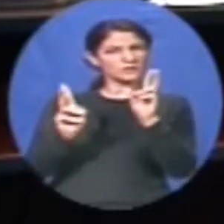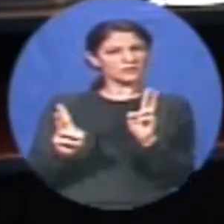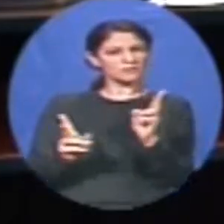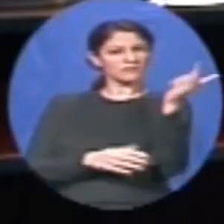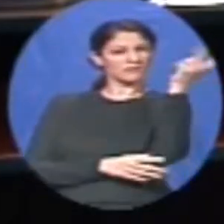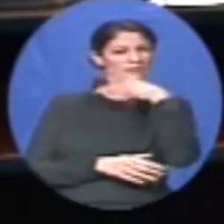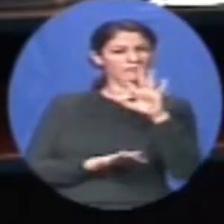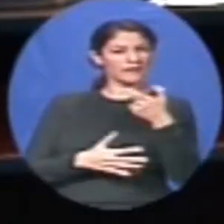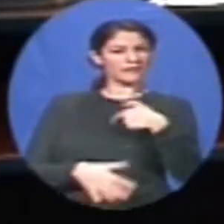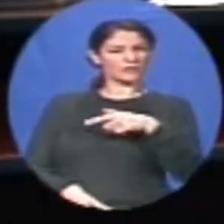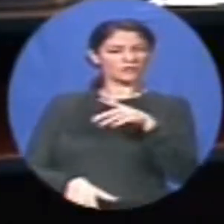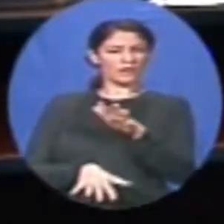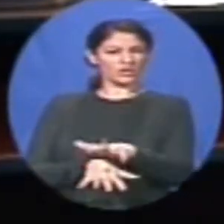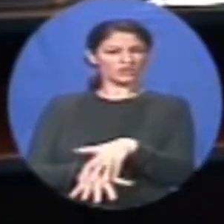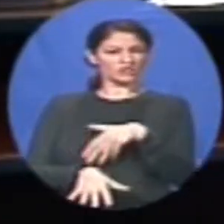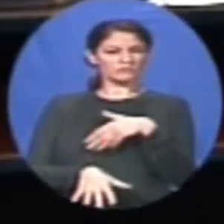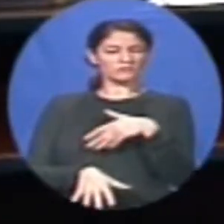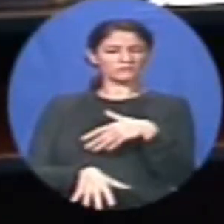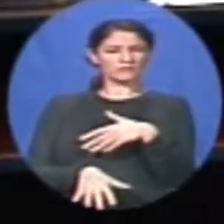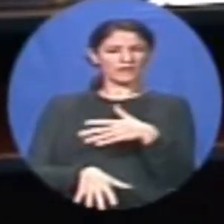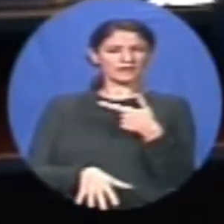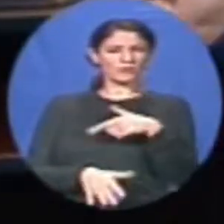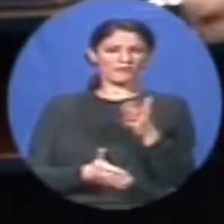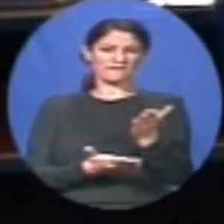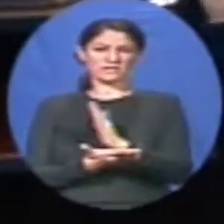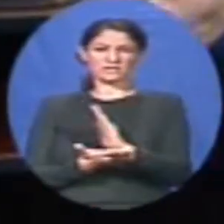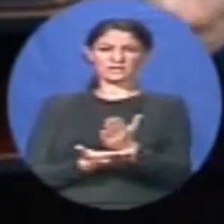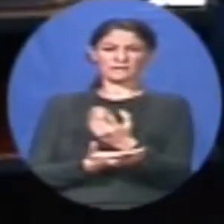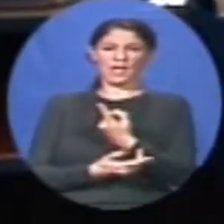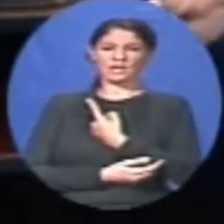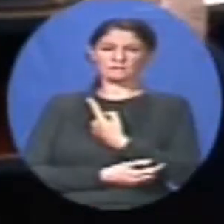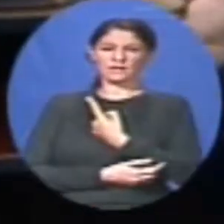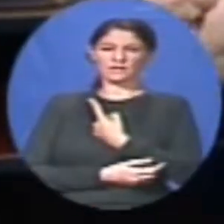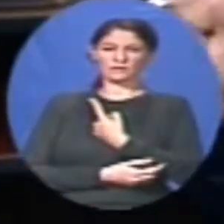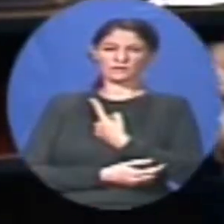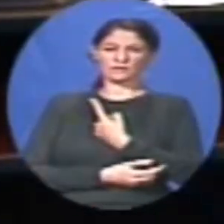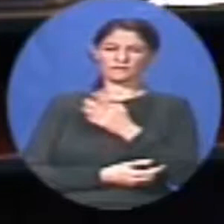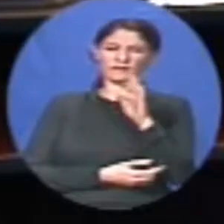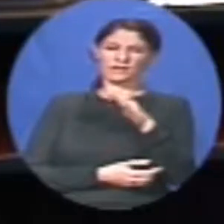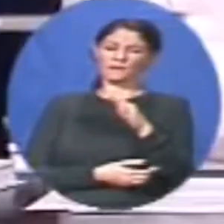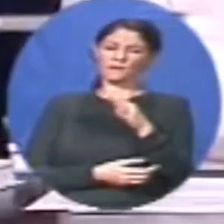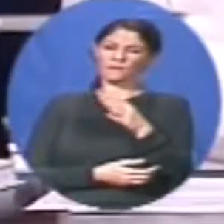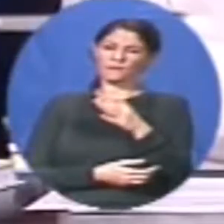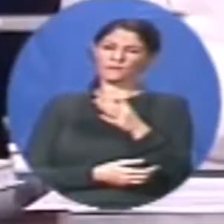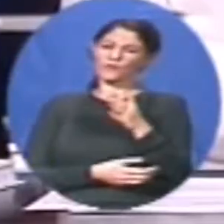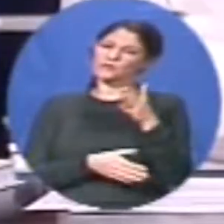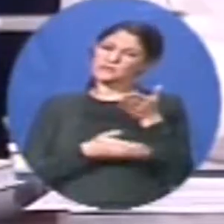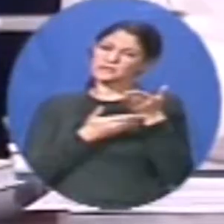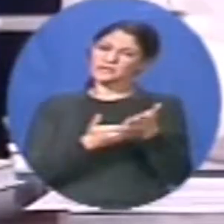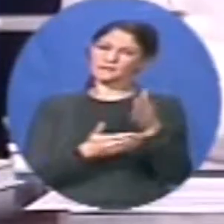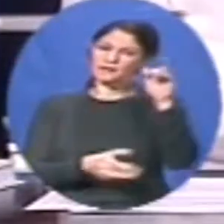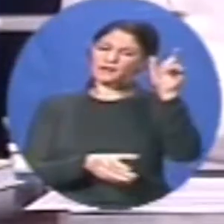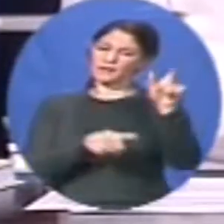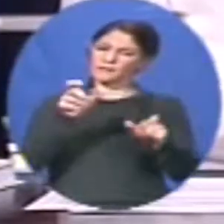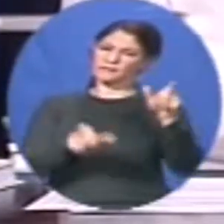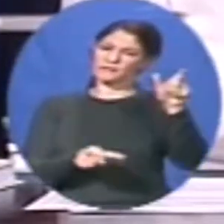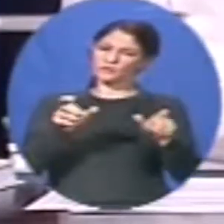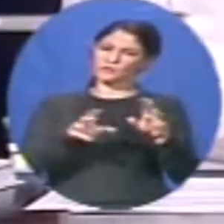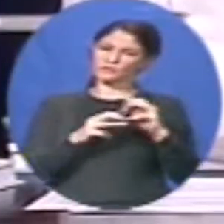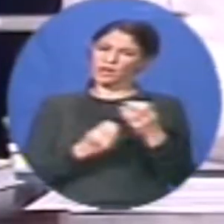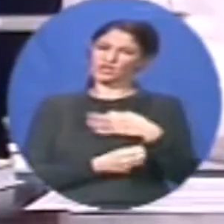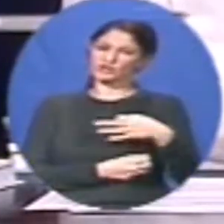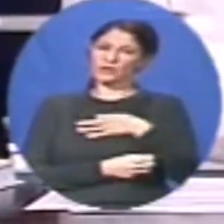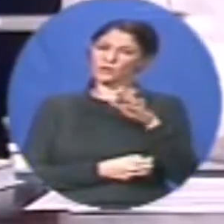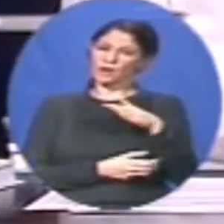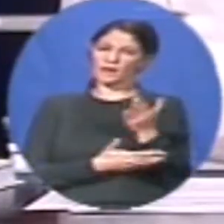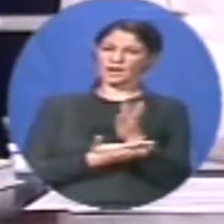מרגישים, מבסטים את עצמנו בצורה מסוימת, ומבסטים את עצמנו בבני המשפחה של הנדון. העניין הוא, דוקטור אילן טל, שזה לא רק הסלולרי,